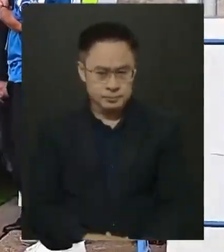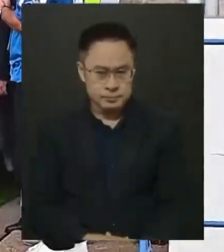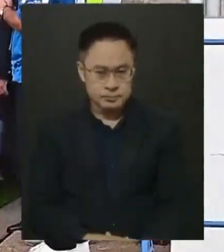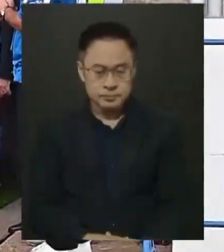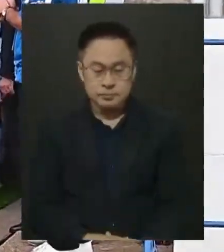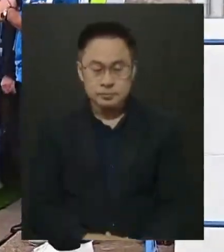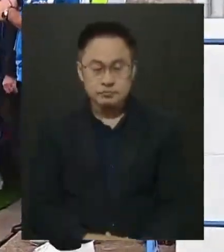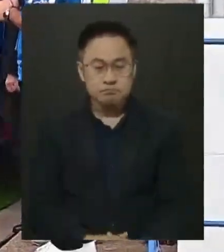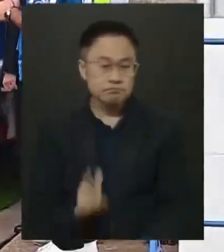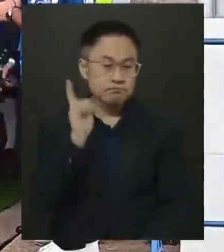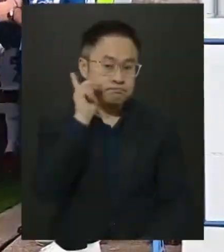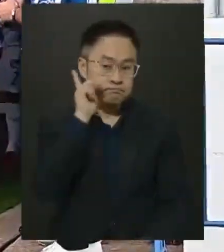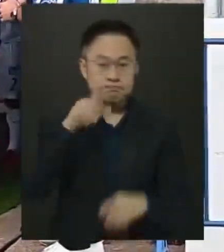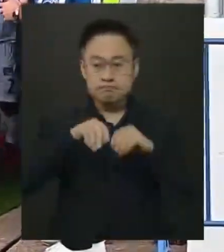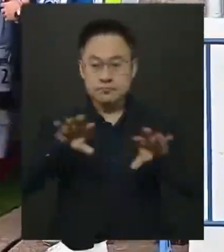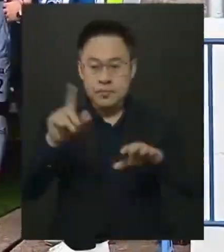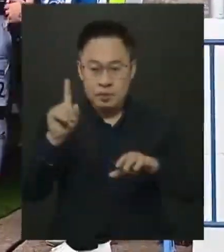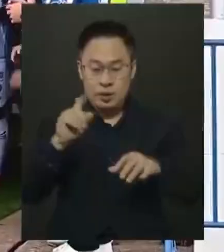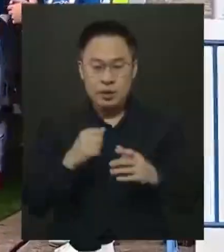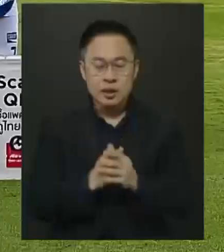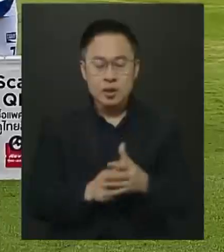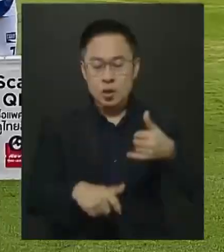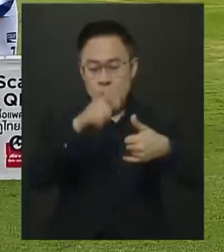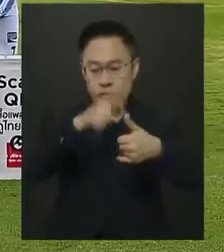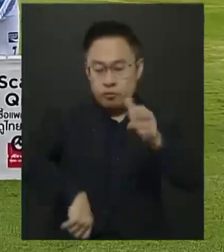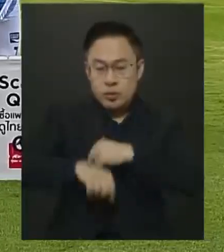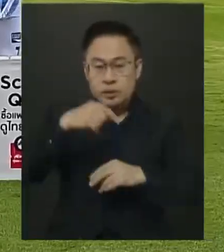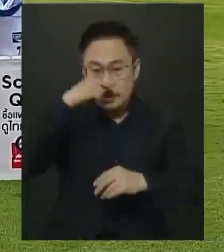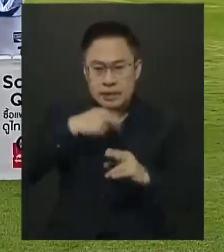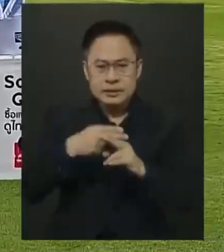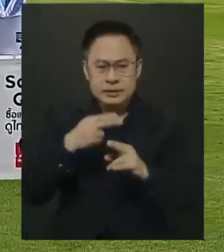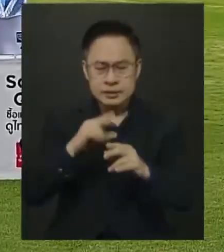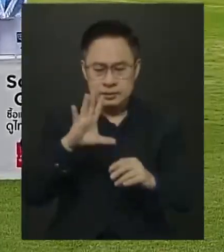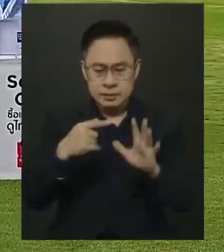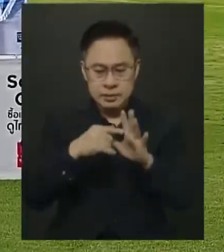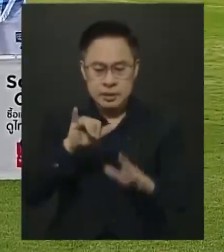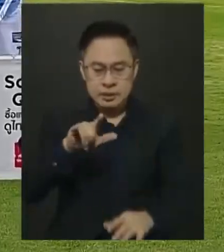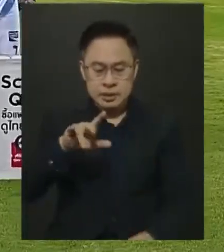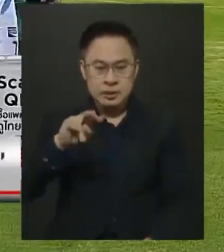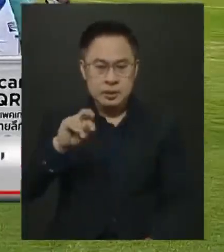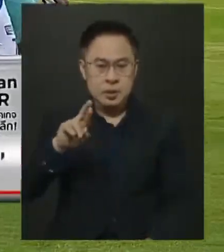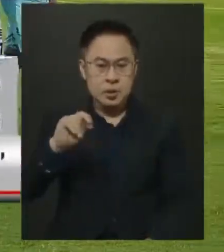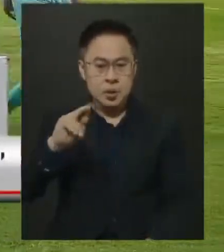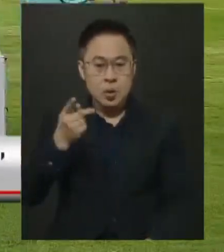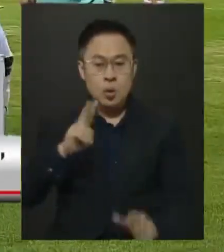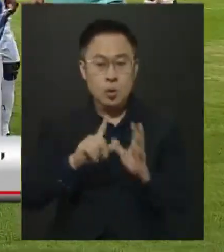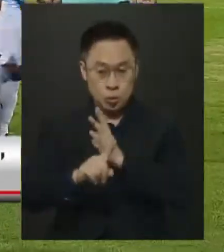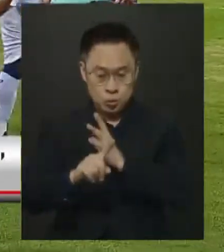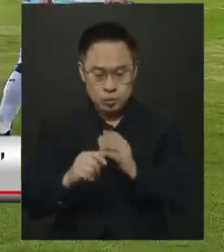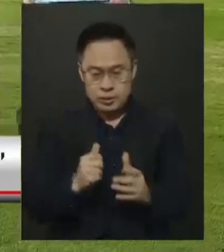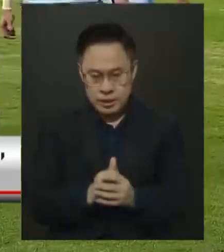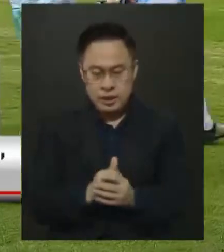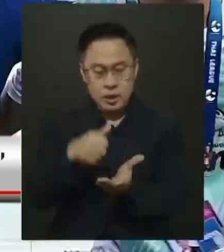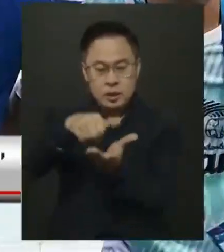มีสื่อออกมารายงานนะคะว่าชานรงค์พรมสีแก้วค่ะในวัย23ปีนะคะตัวรุกดีกรีทีมชาติไทยชุดใหญ่ค่ะแล้